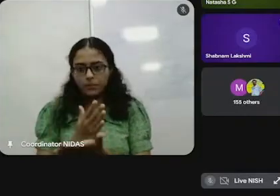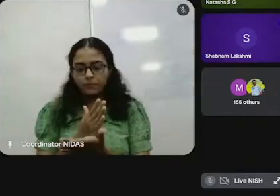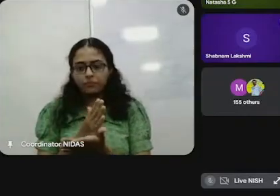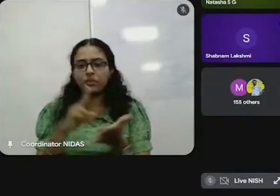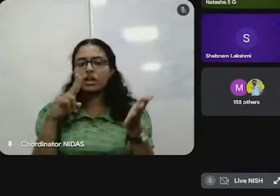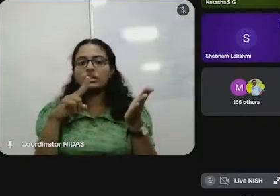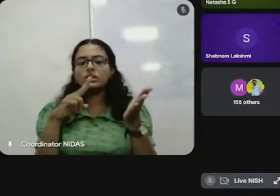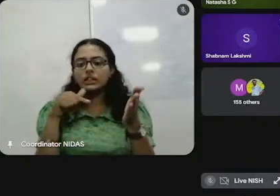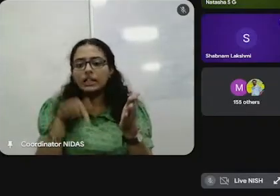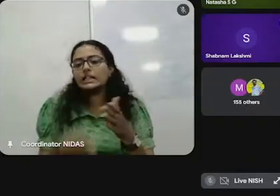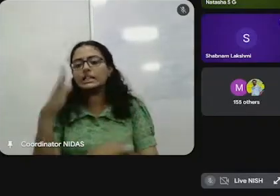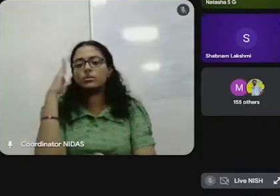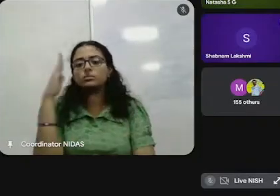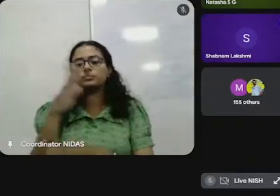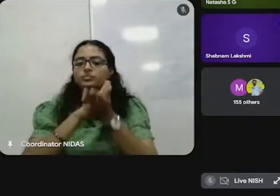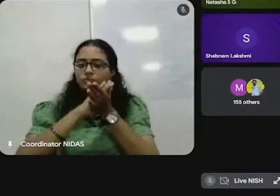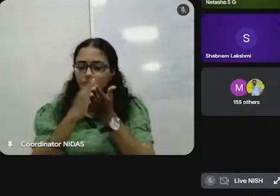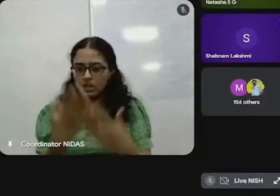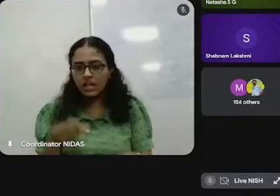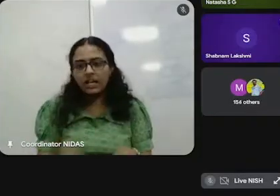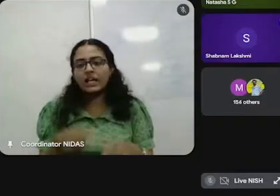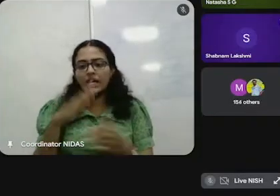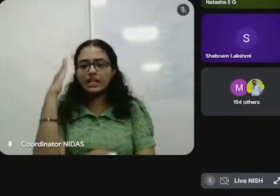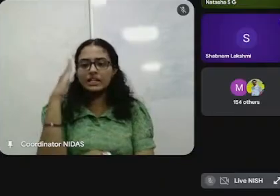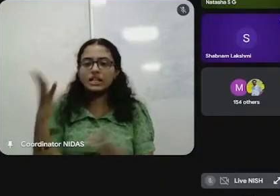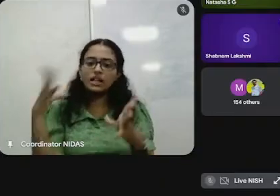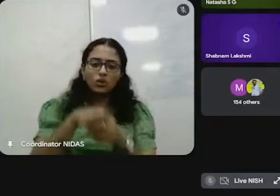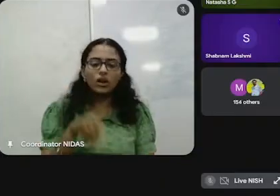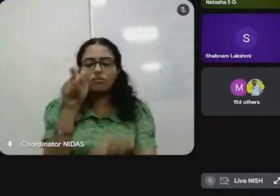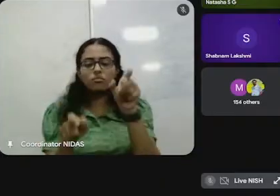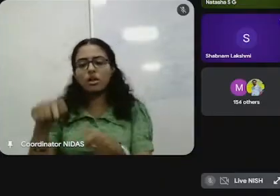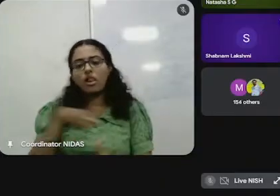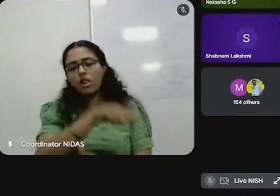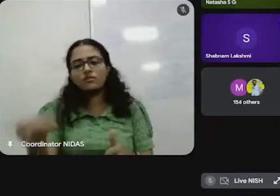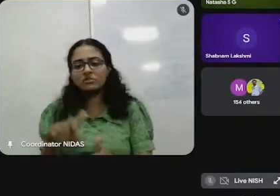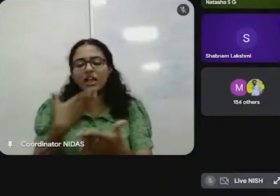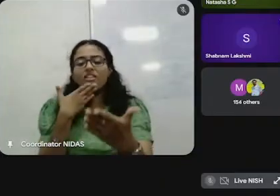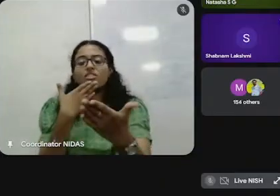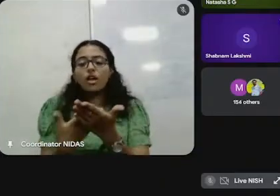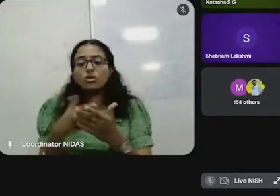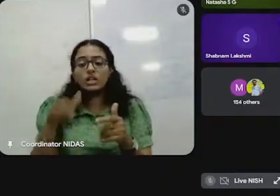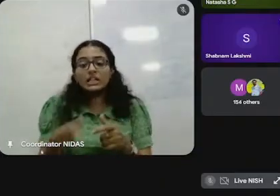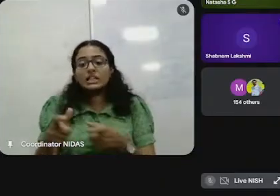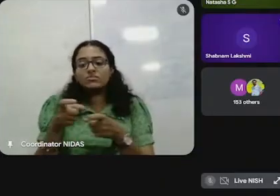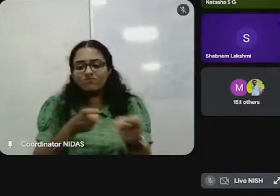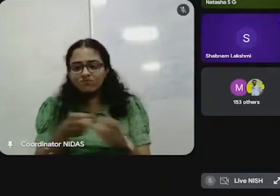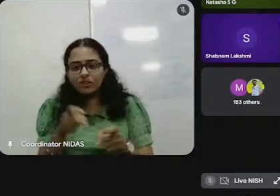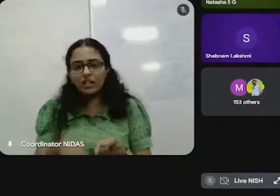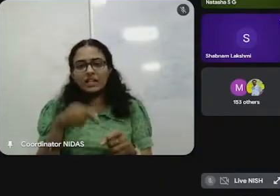ഇതോടുകൂടി ഇന്നത്തെ സെഷൻ നമ്മളോട് അവസാനിക്കുകയാണ്. ഈ സെഷനിൽ പങ്കെടുത്ത എല്ലാവർക്കും ഒരിക്കൽ കൂടി നന്ദി അറിയിക്കുന്നു. അതുപോലെ ഈ സെഷൻ കൈകാര്യം ചെയ്ത